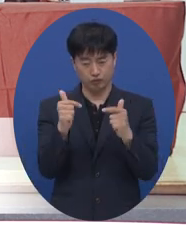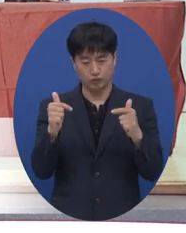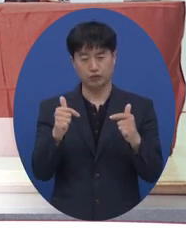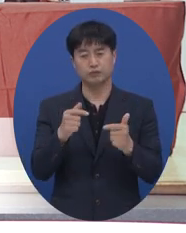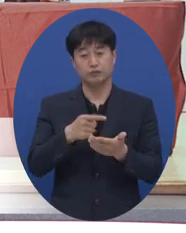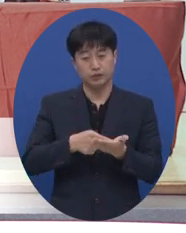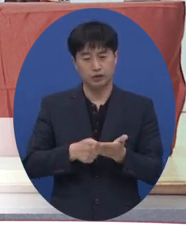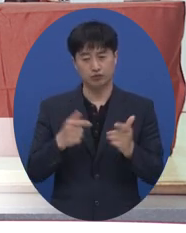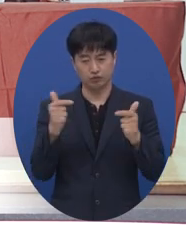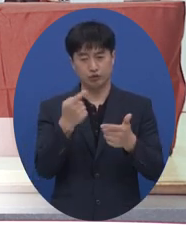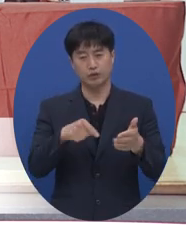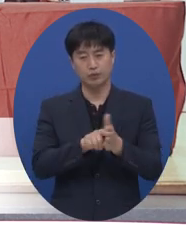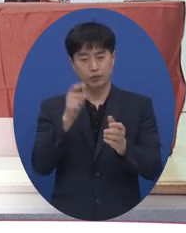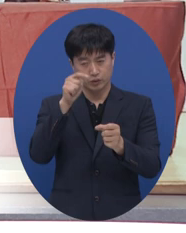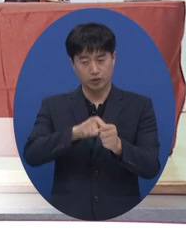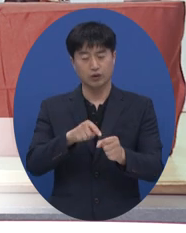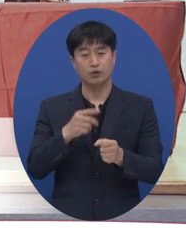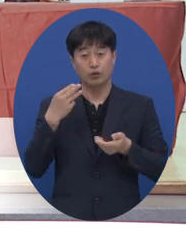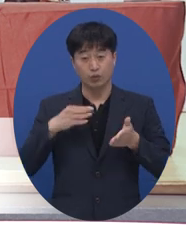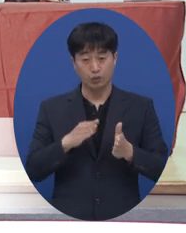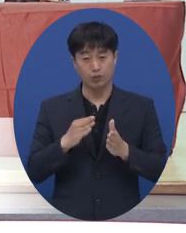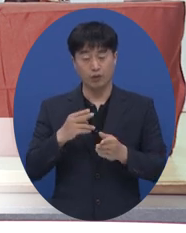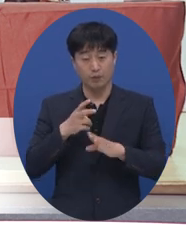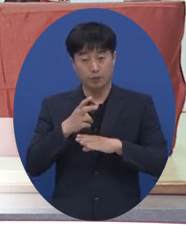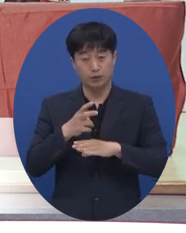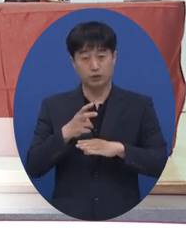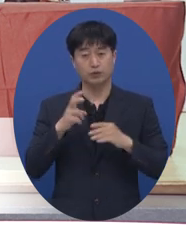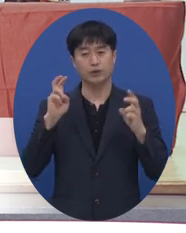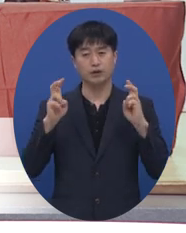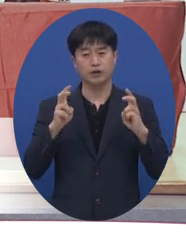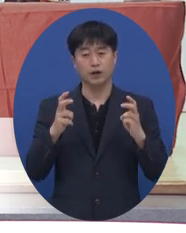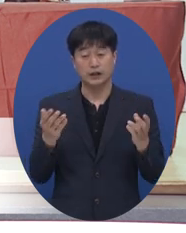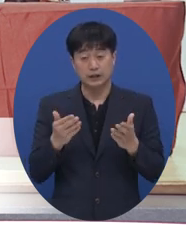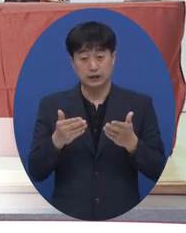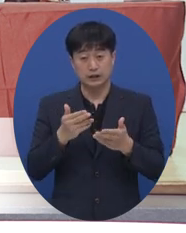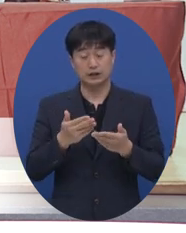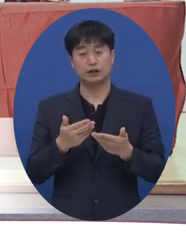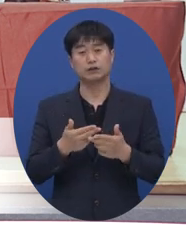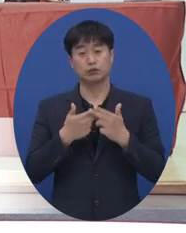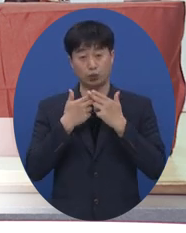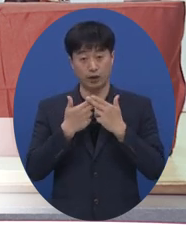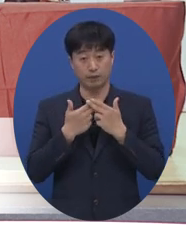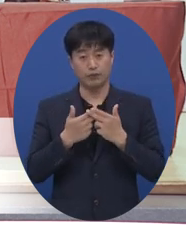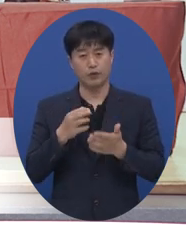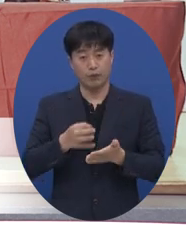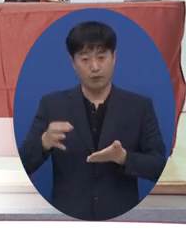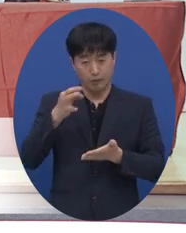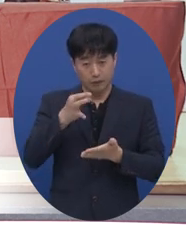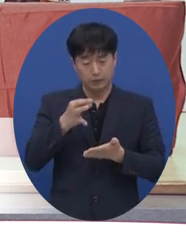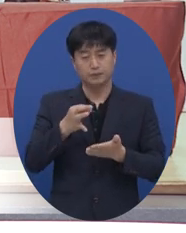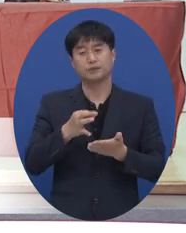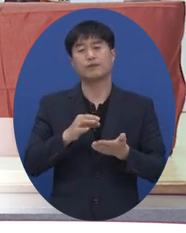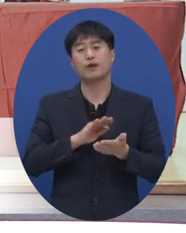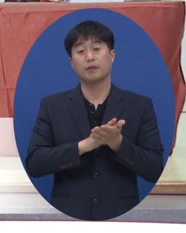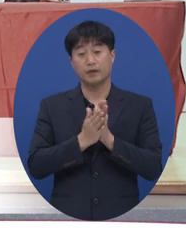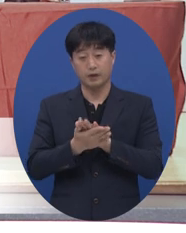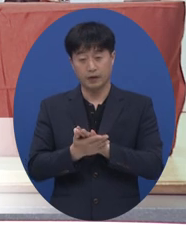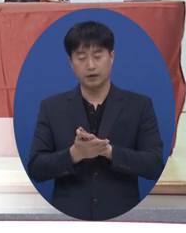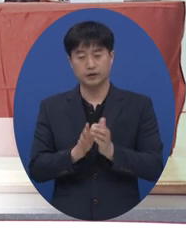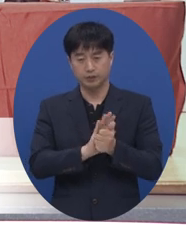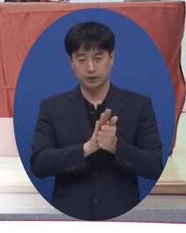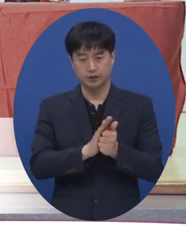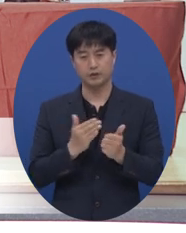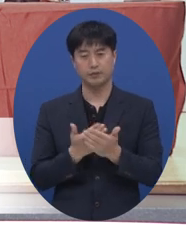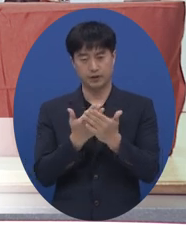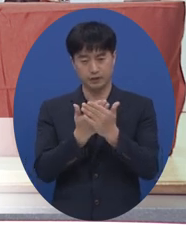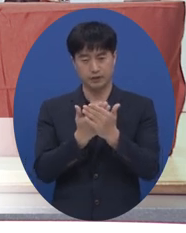겁니다 경기도와 버스 업체 노선은 요금이 오르는 대신 버 서비스 실 개선에 적극 나서기로 했습니다